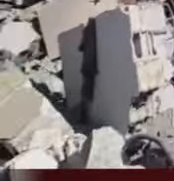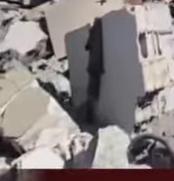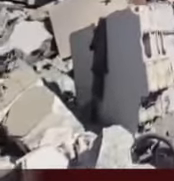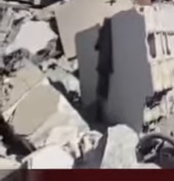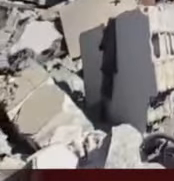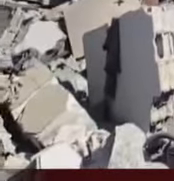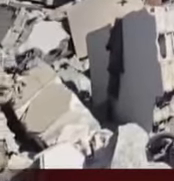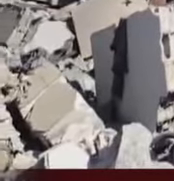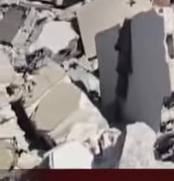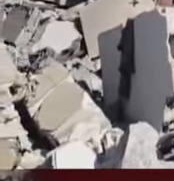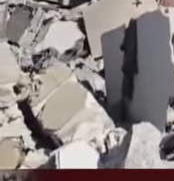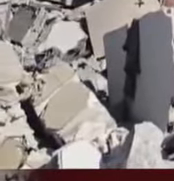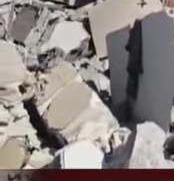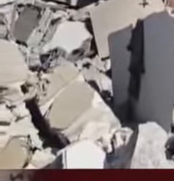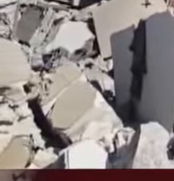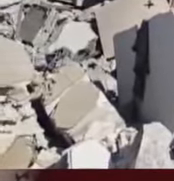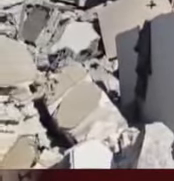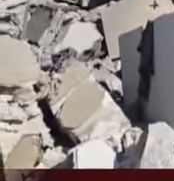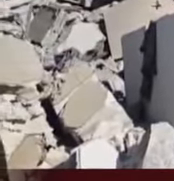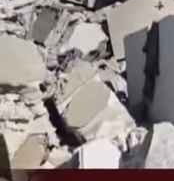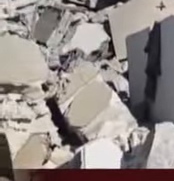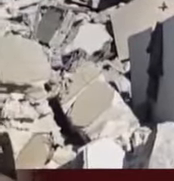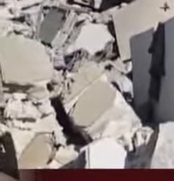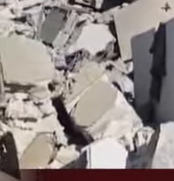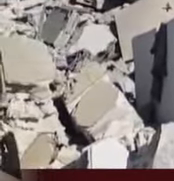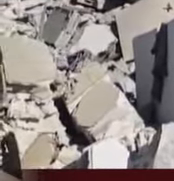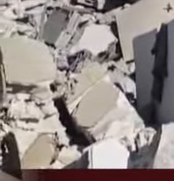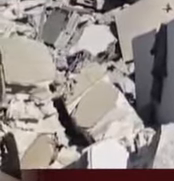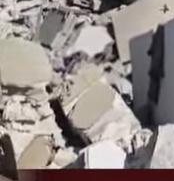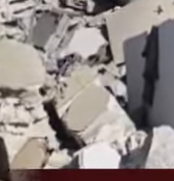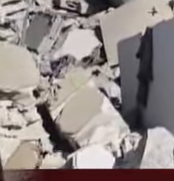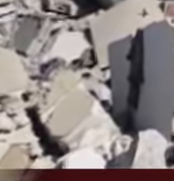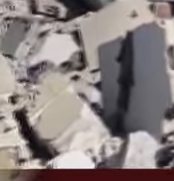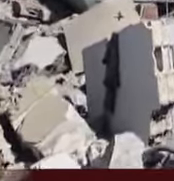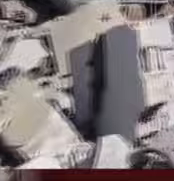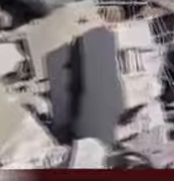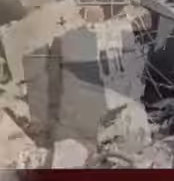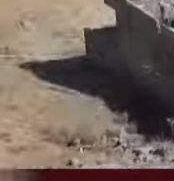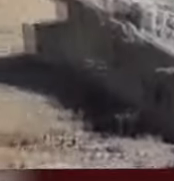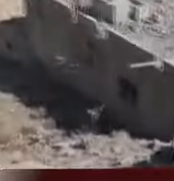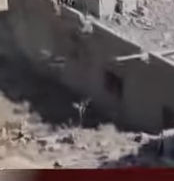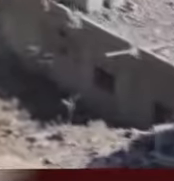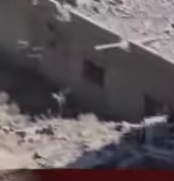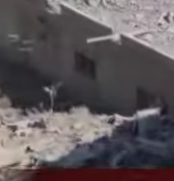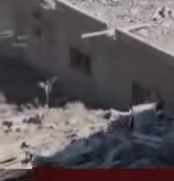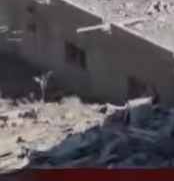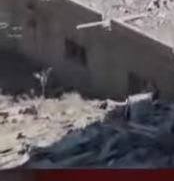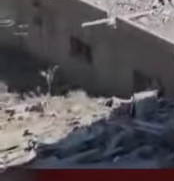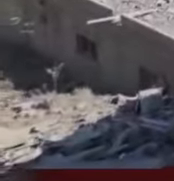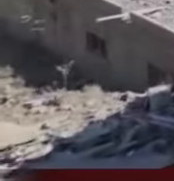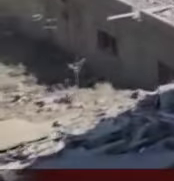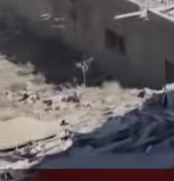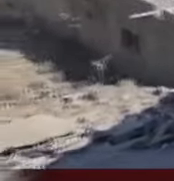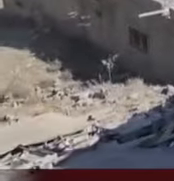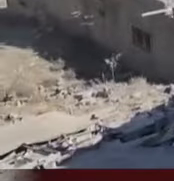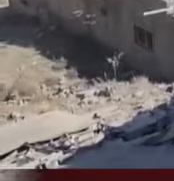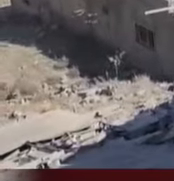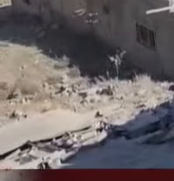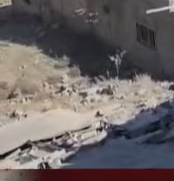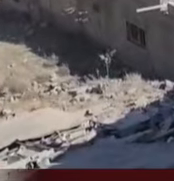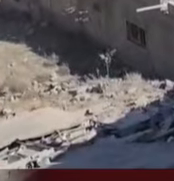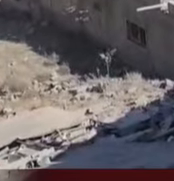أكثر من 20 شهيدا وحوالي 30 جريحا. نقلتهم سيارات الدفاع المدني وكشافة الرسالة